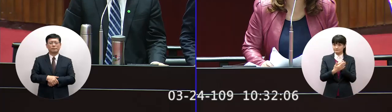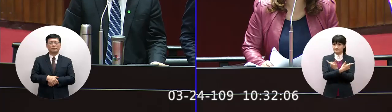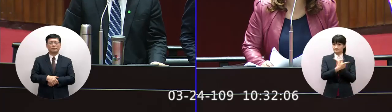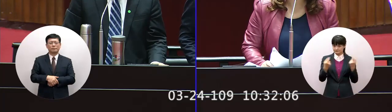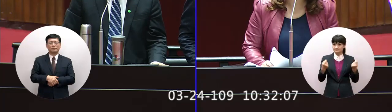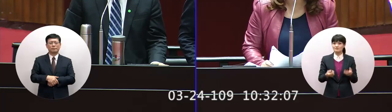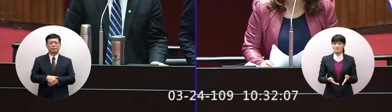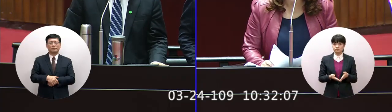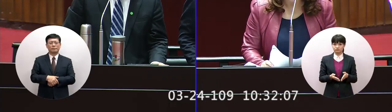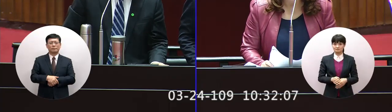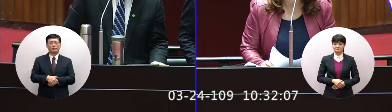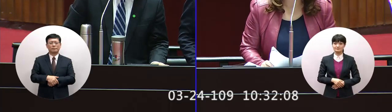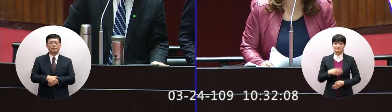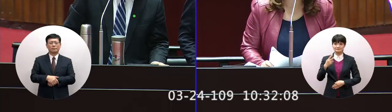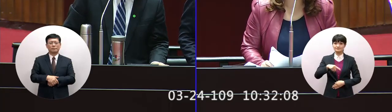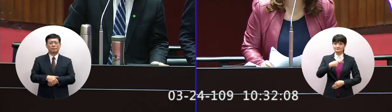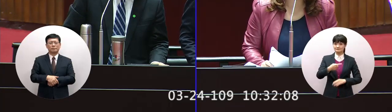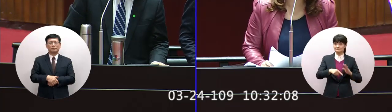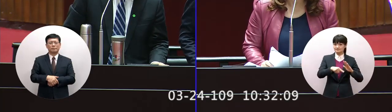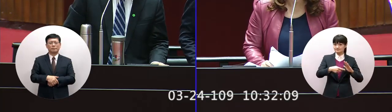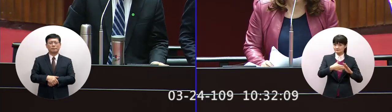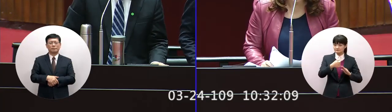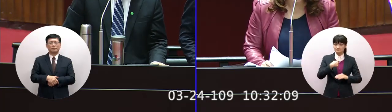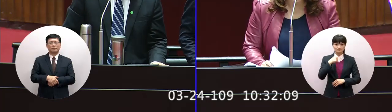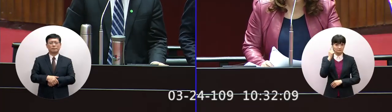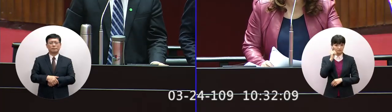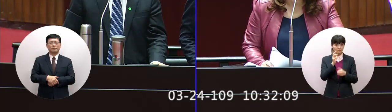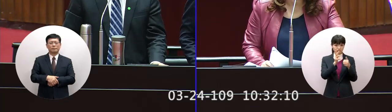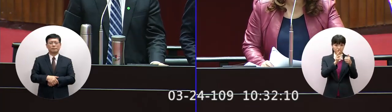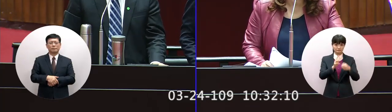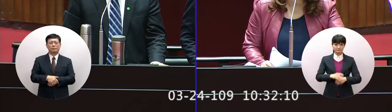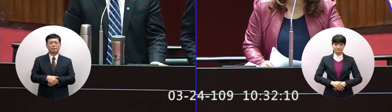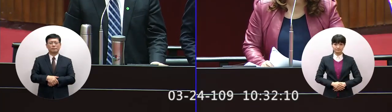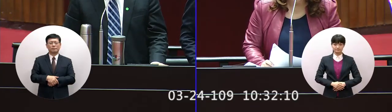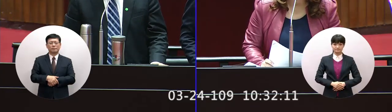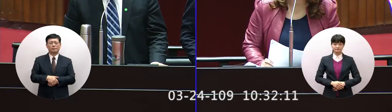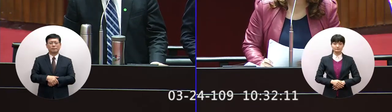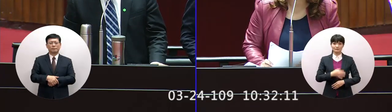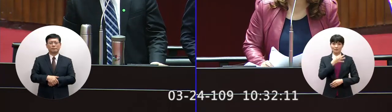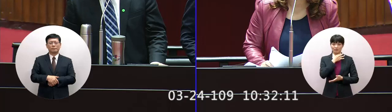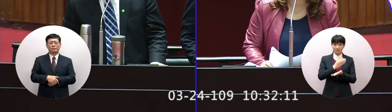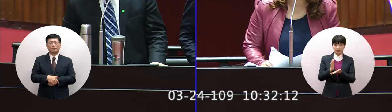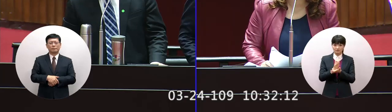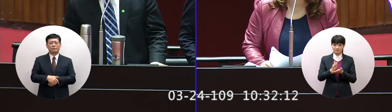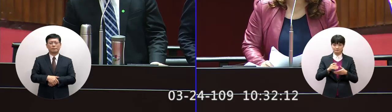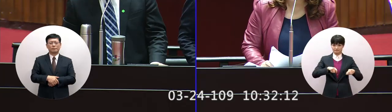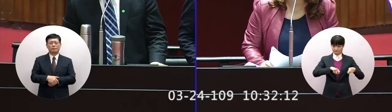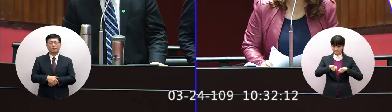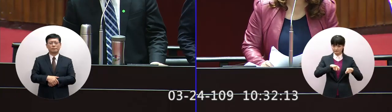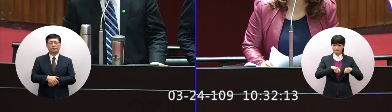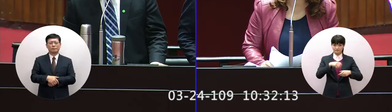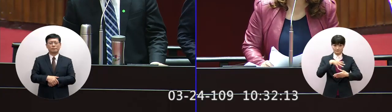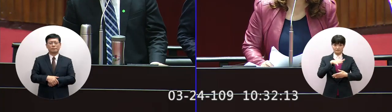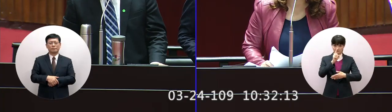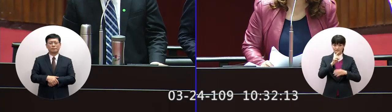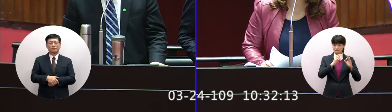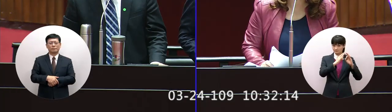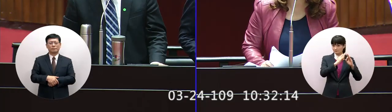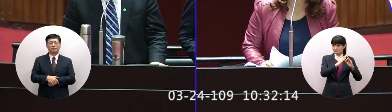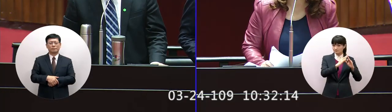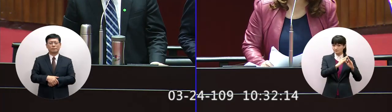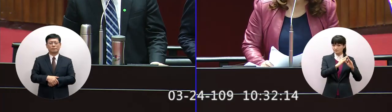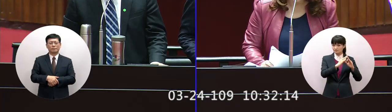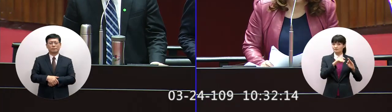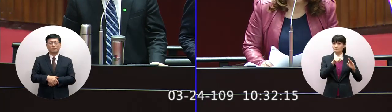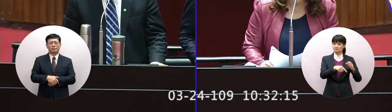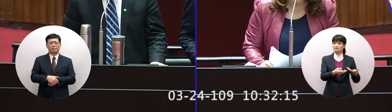个照顾。那再来，院长，我想请教你，对于这个纾困方案里面有一个银行纾困的这个